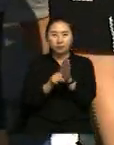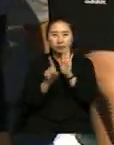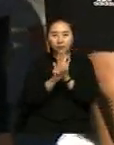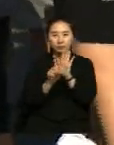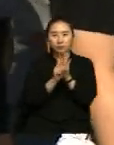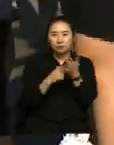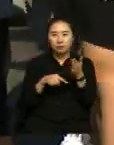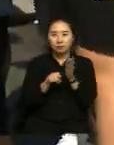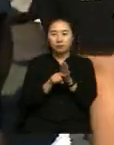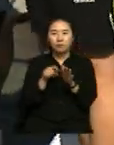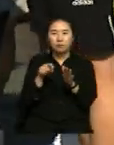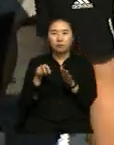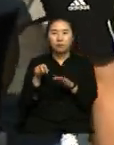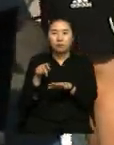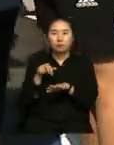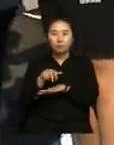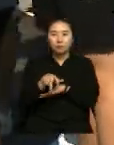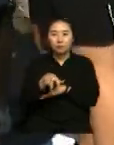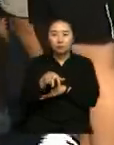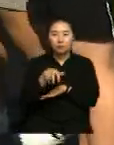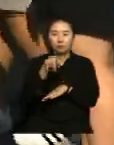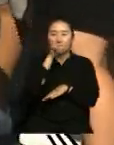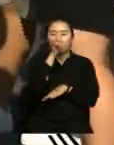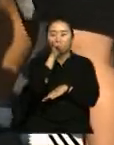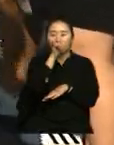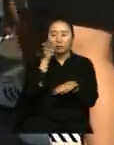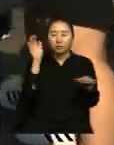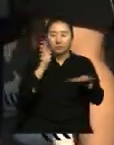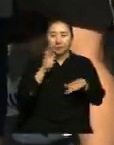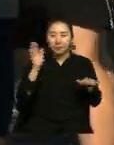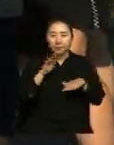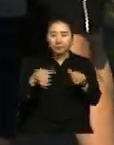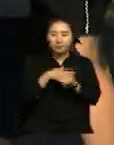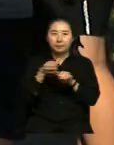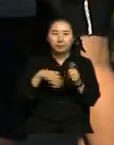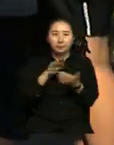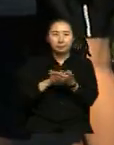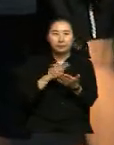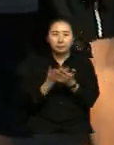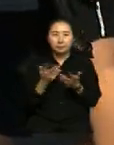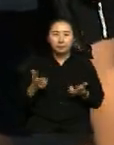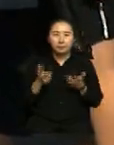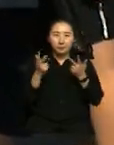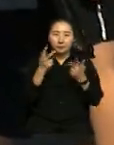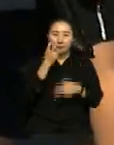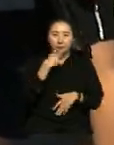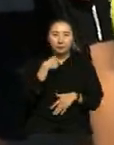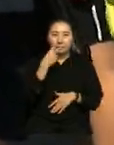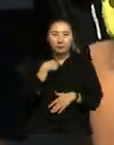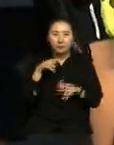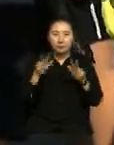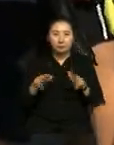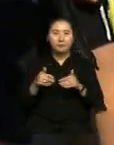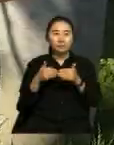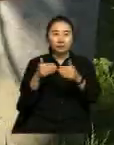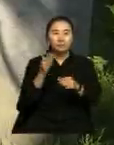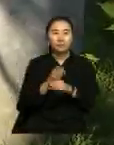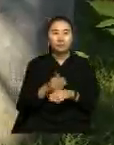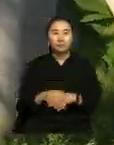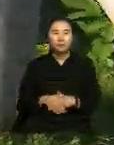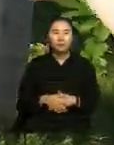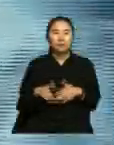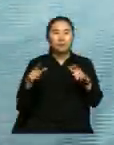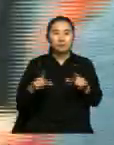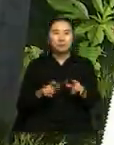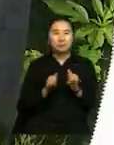걷기 봉사도 하시면서 학생들 환경 정화 봉사까지 겸해서 현재 하고 있습니다.